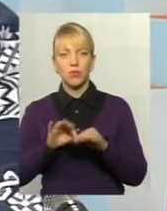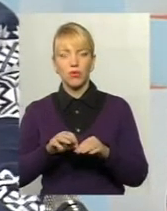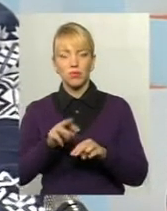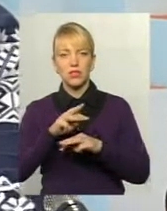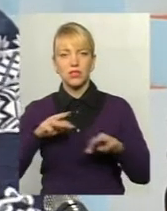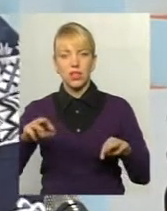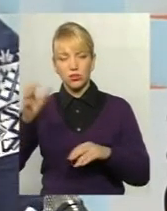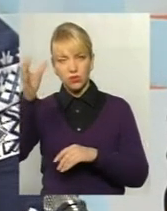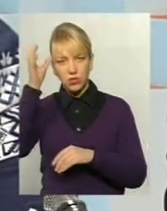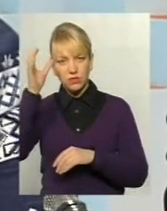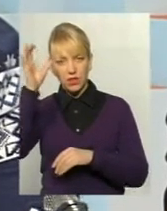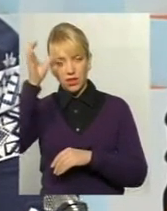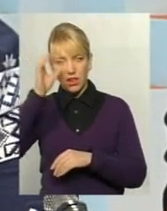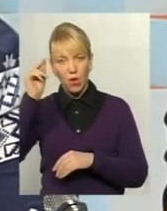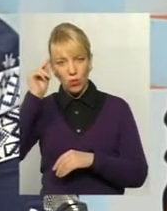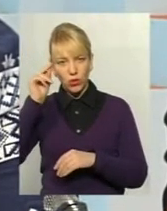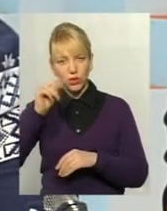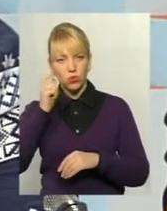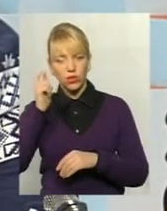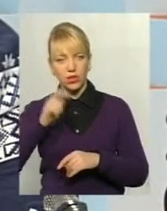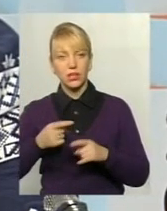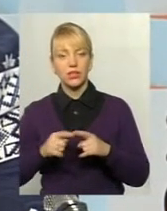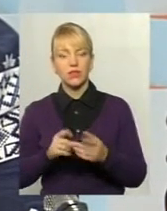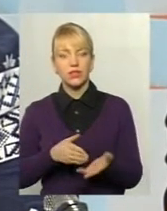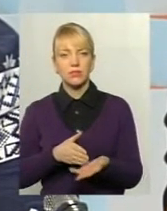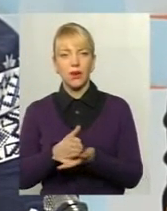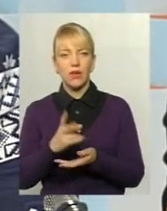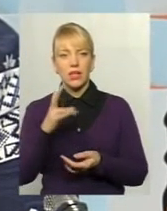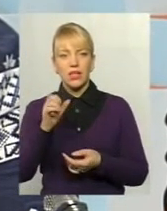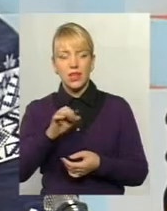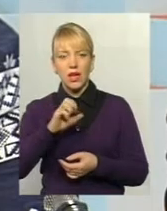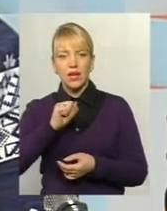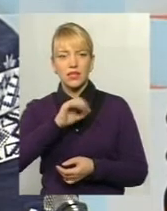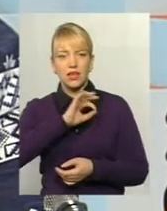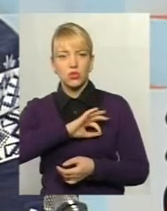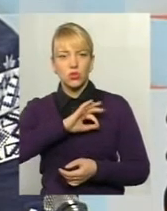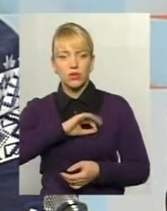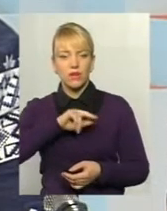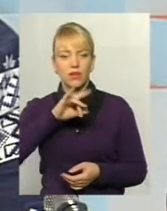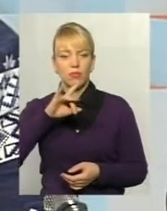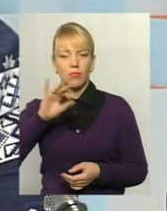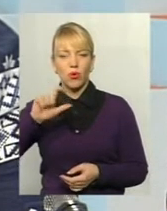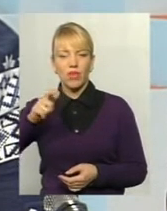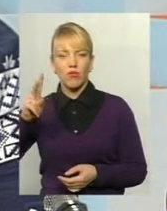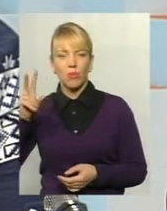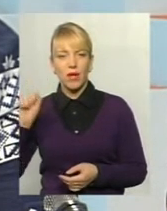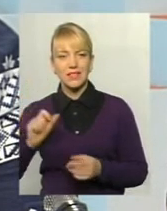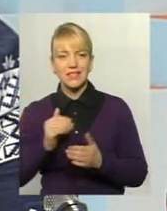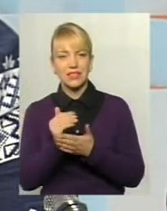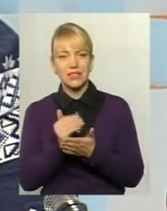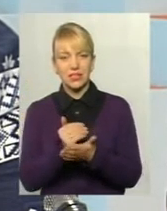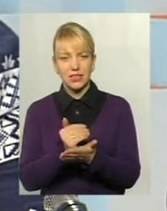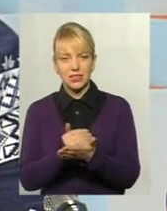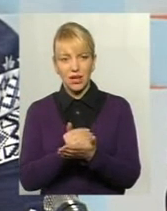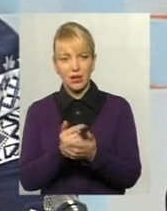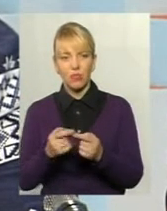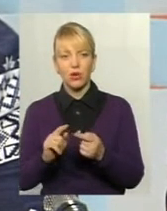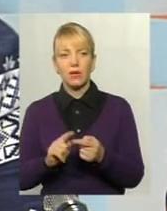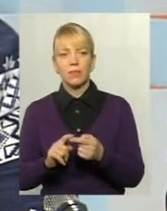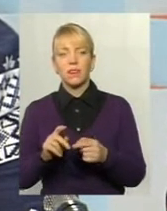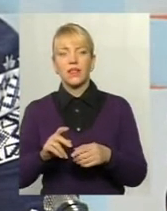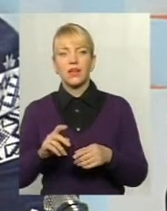вони якраз спрямовлені на застосування проєвропейської системи. У вищих навчальних закладах це